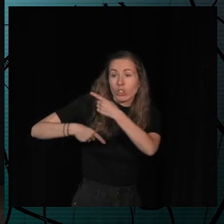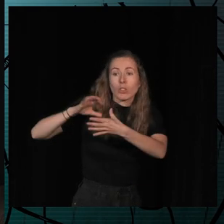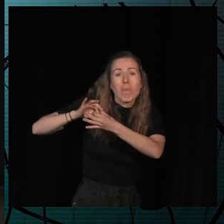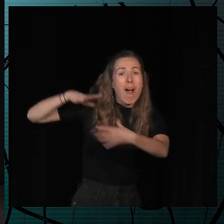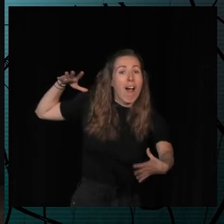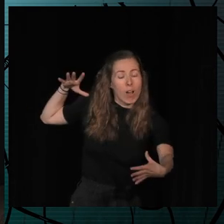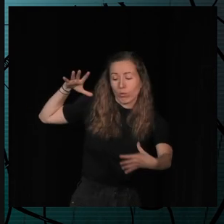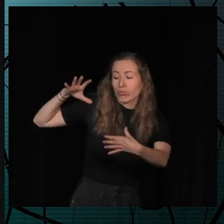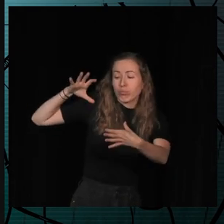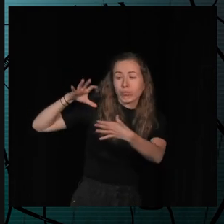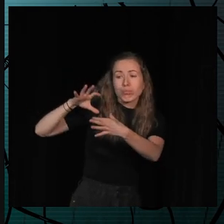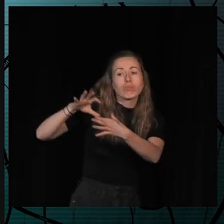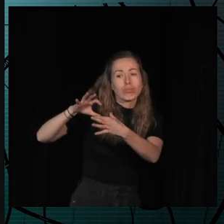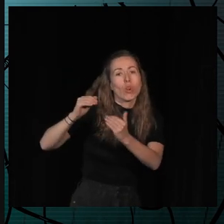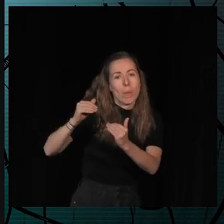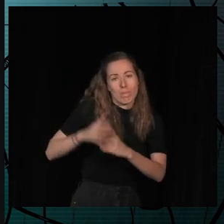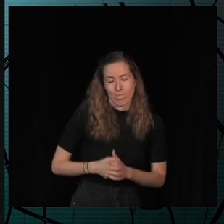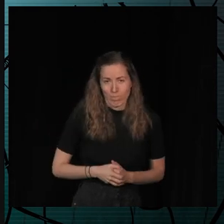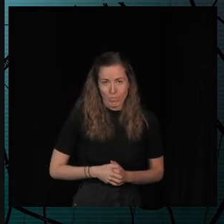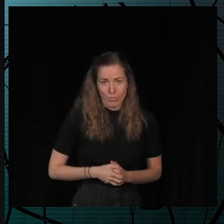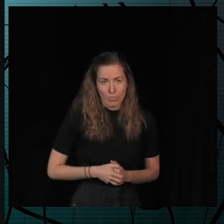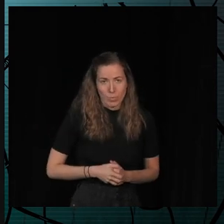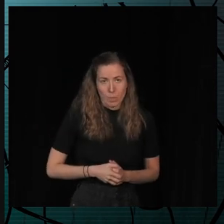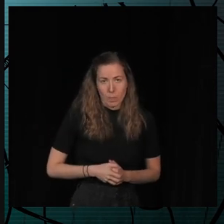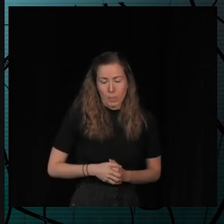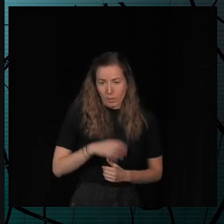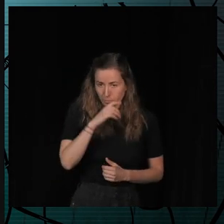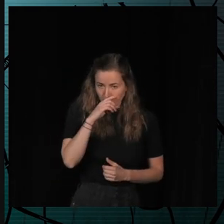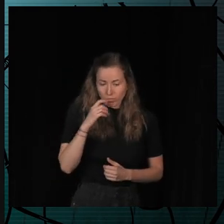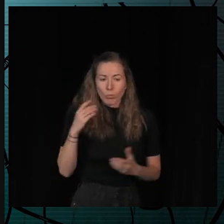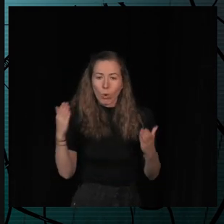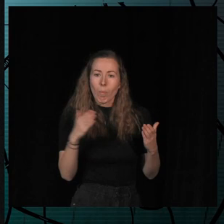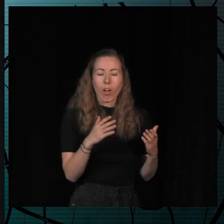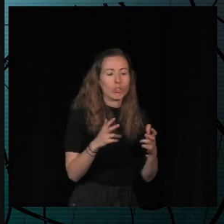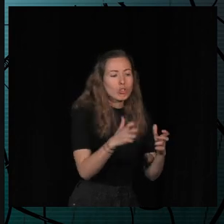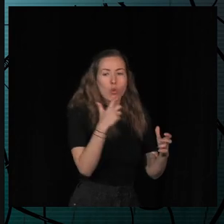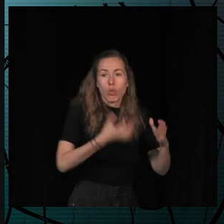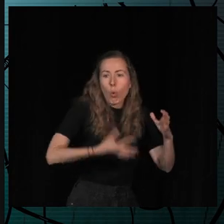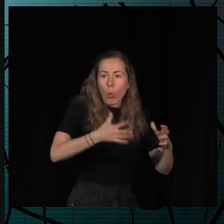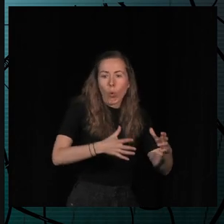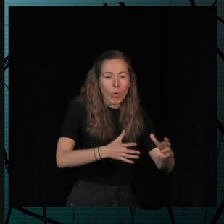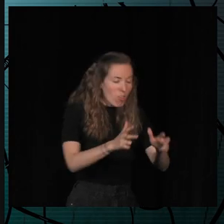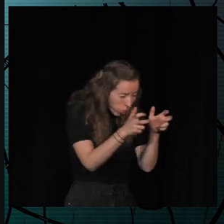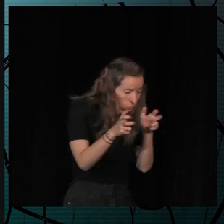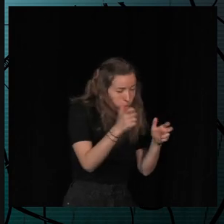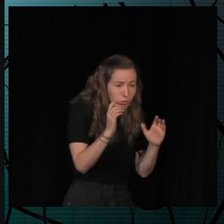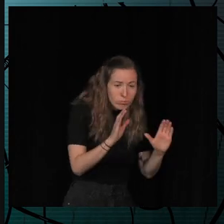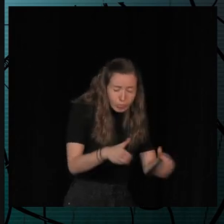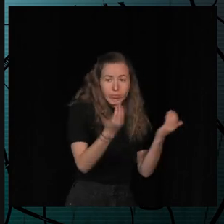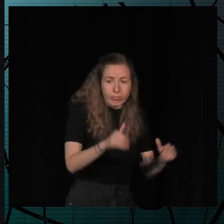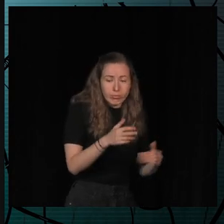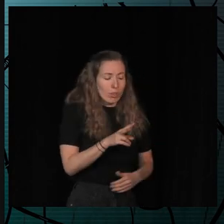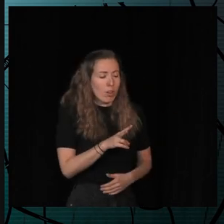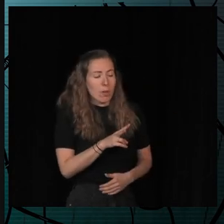moins flagrant euh dans ma clinique par rapport à des jeunes qui joueraient trop voire même qui ne ferait plus que cela très